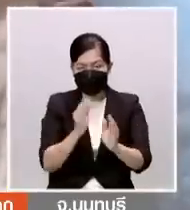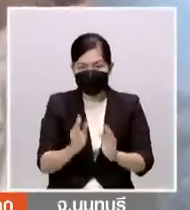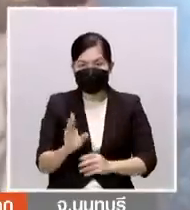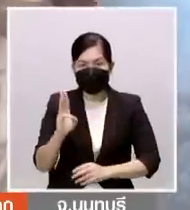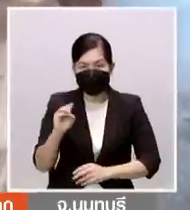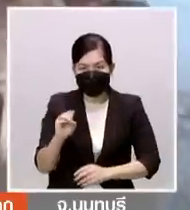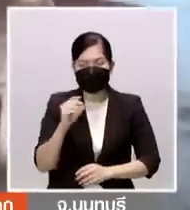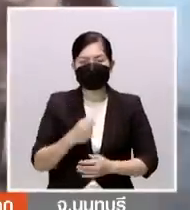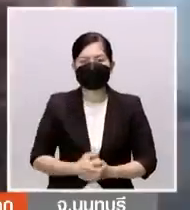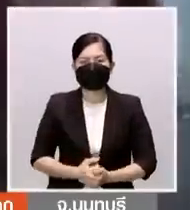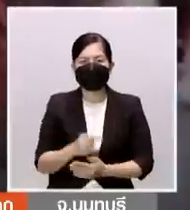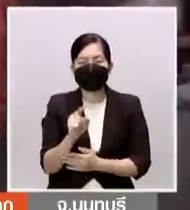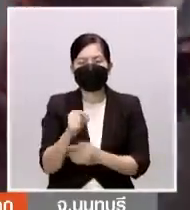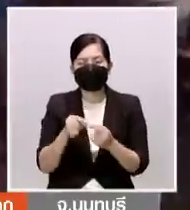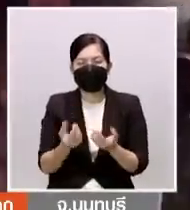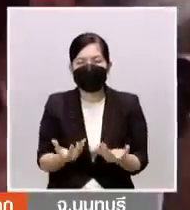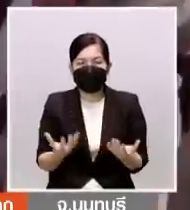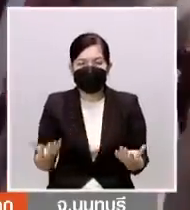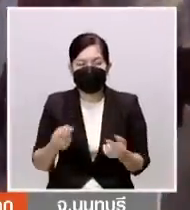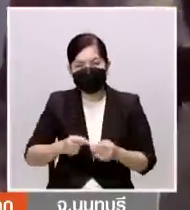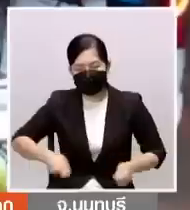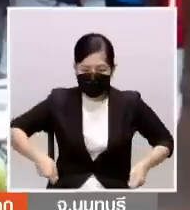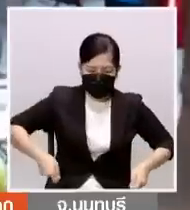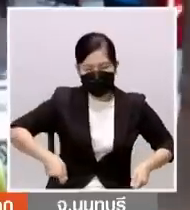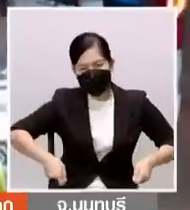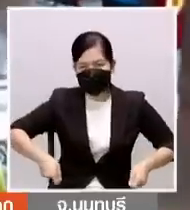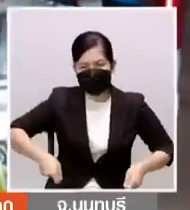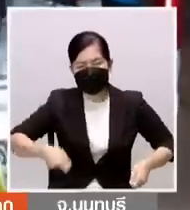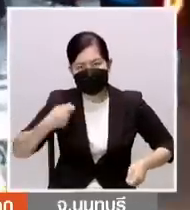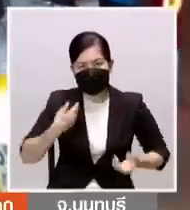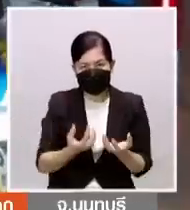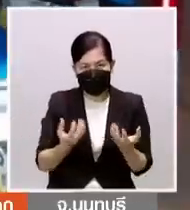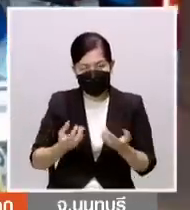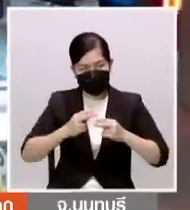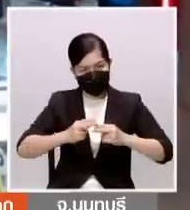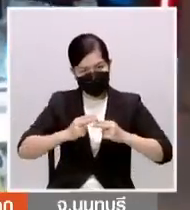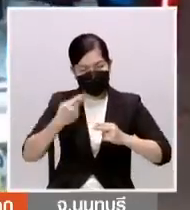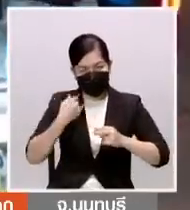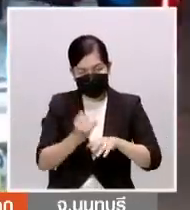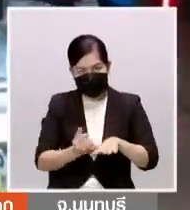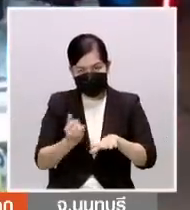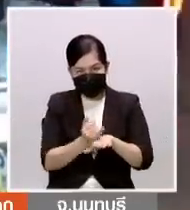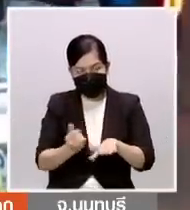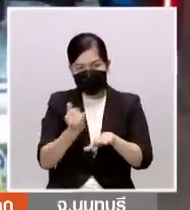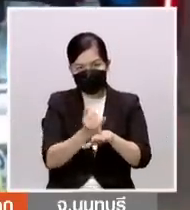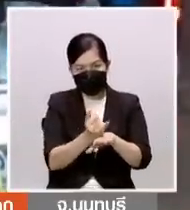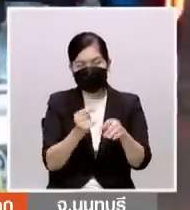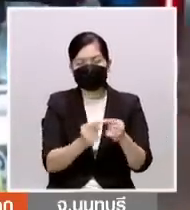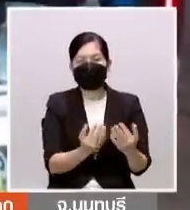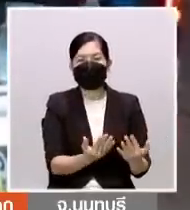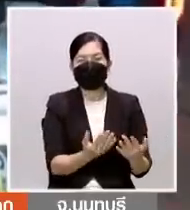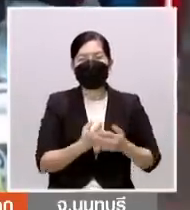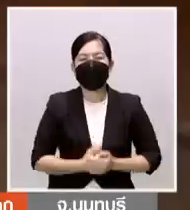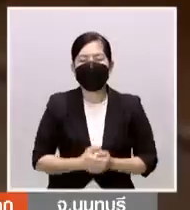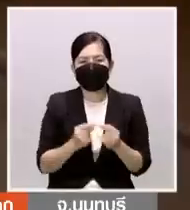ก็ขนหิ้วสัมภาระกระเป๋าเสื้อผ้าเข้าของเครื่องใช้เดินทางขึ้นรถตู้มารอหน้าโรงงานมีเจ้าหน้า